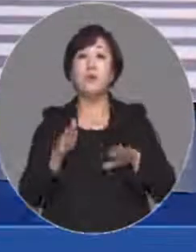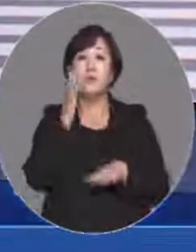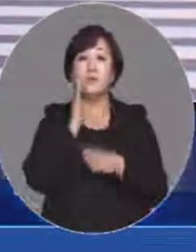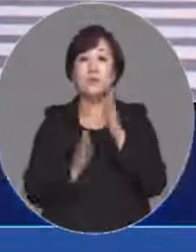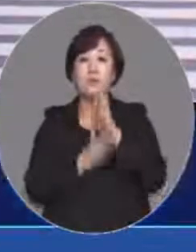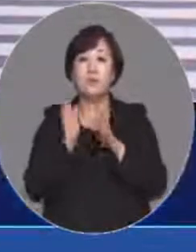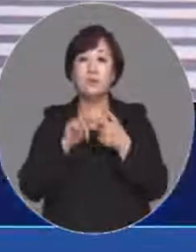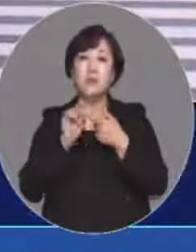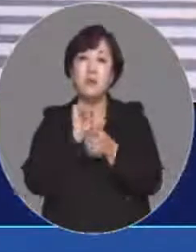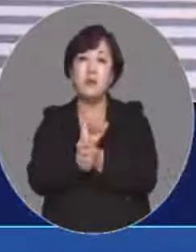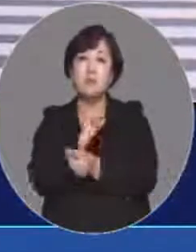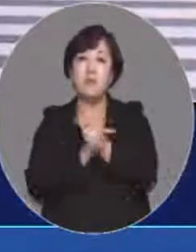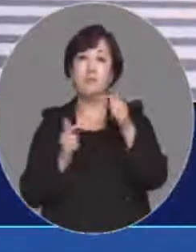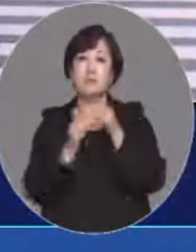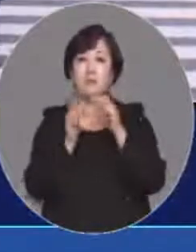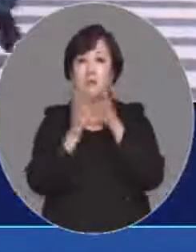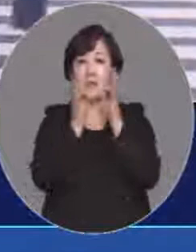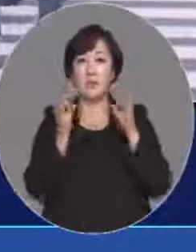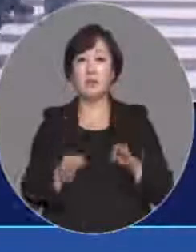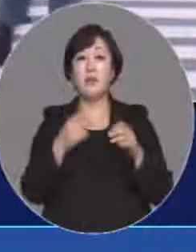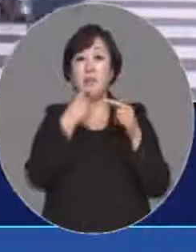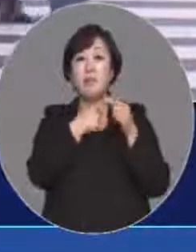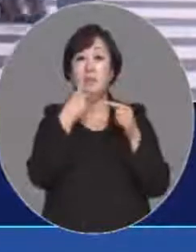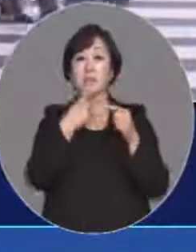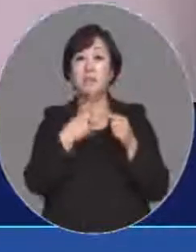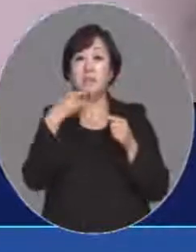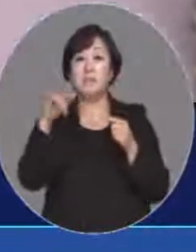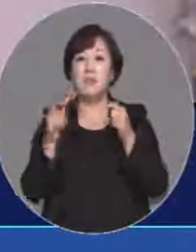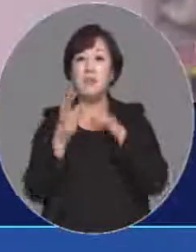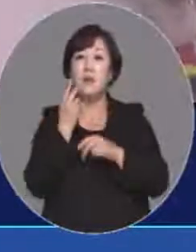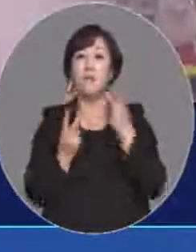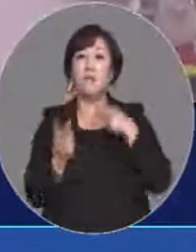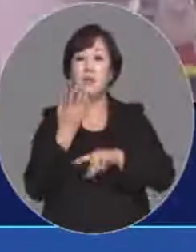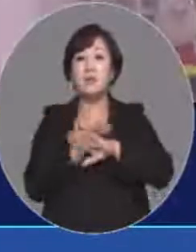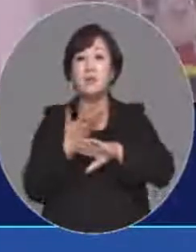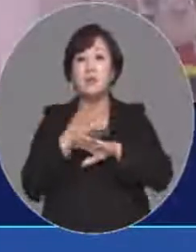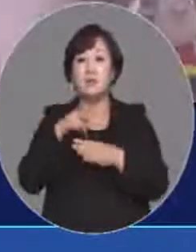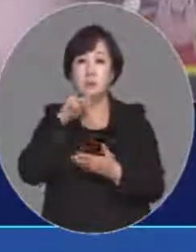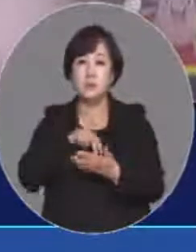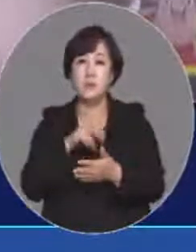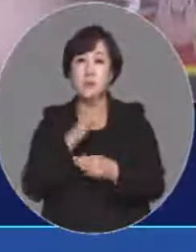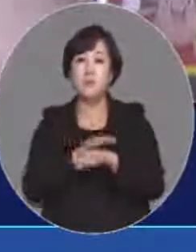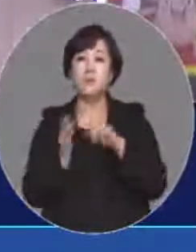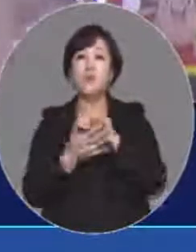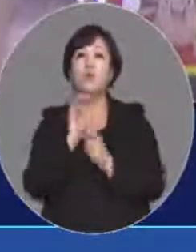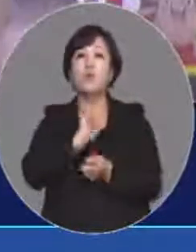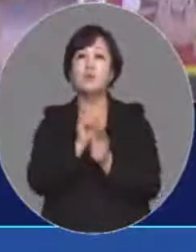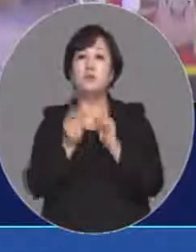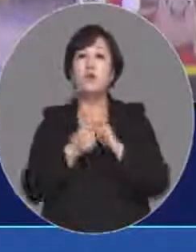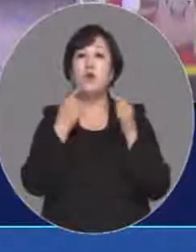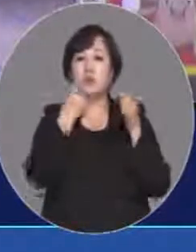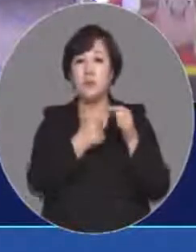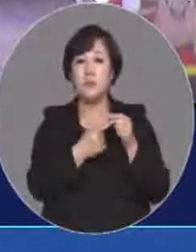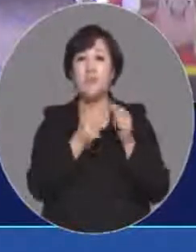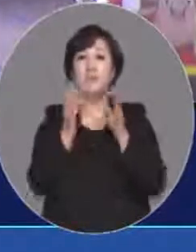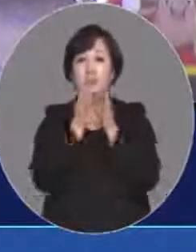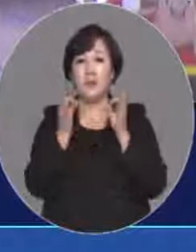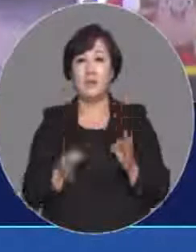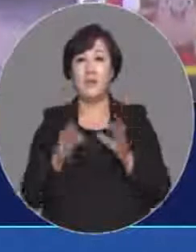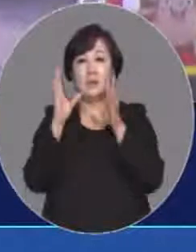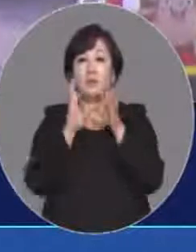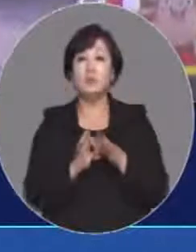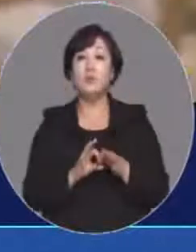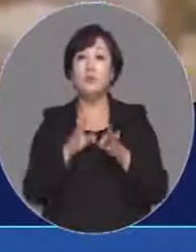아직까진 감염 전파 양상이 1, 2차 대유행 때와는 다르다고 보고 사회적 거리두기 1단계를